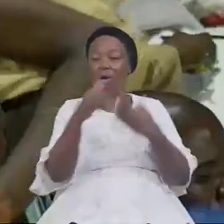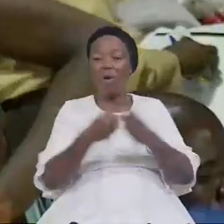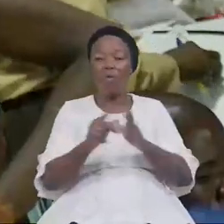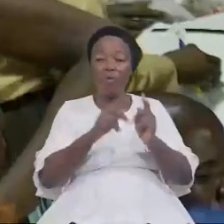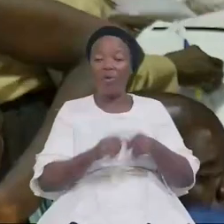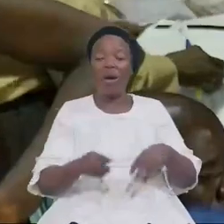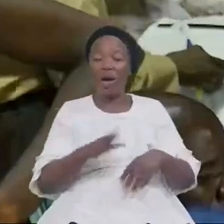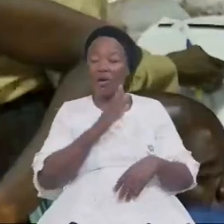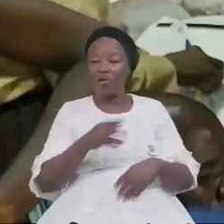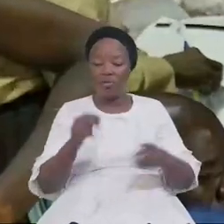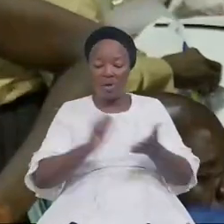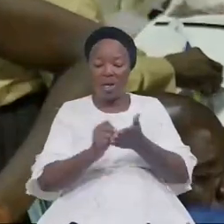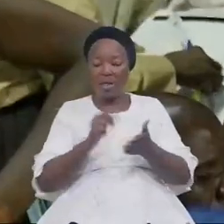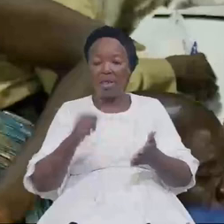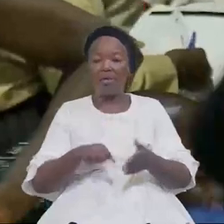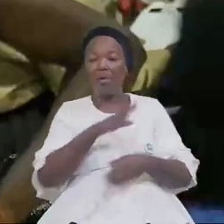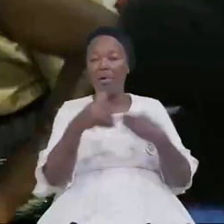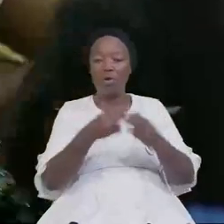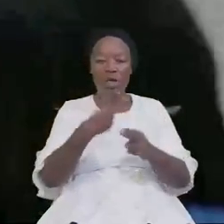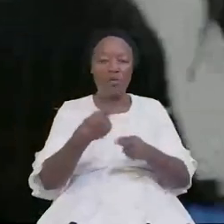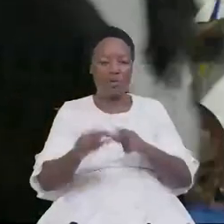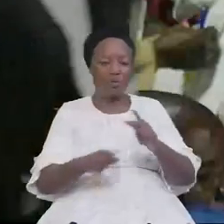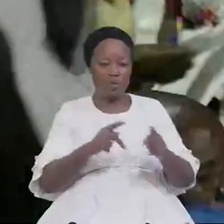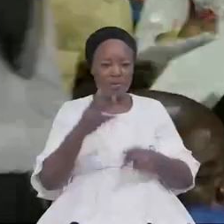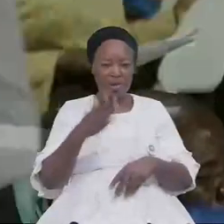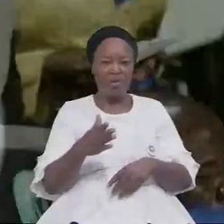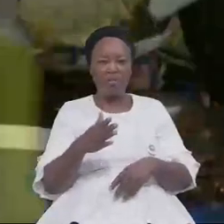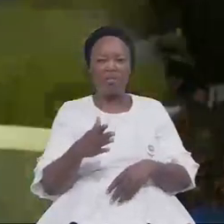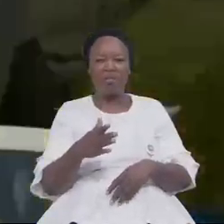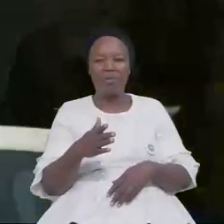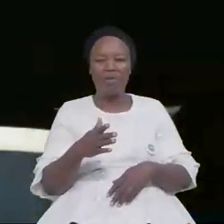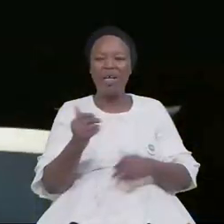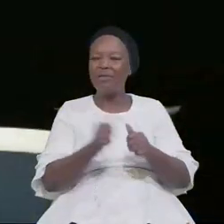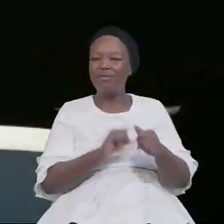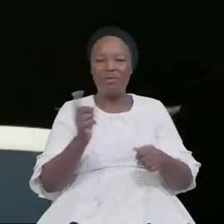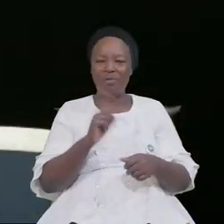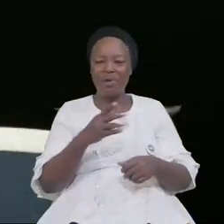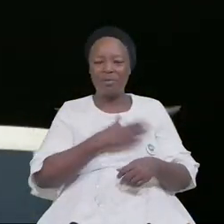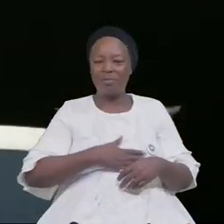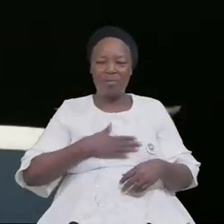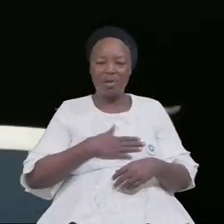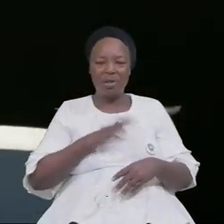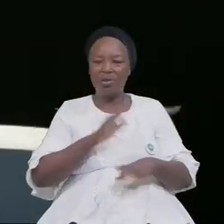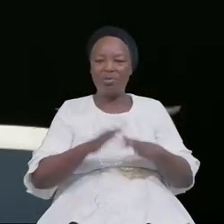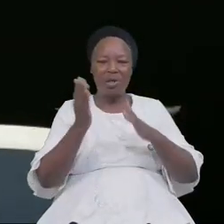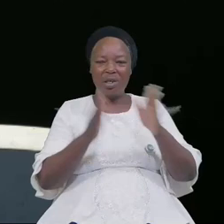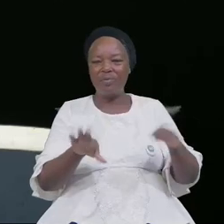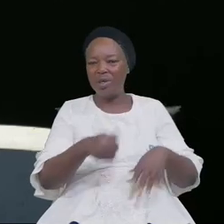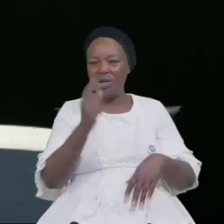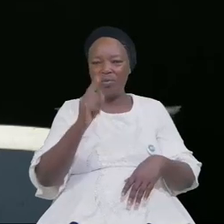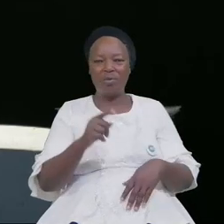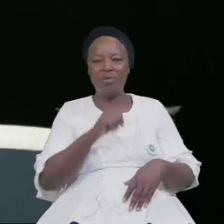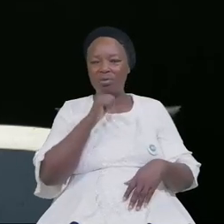Prenez en compte tous les endroits possibles, qu'aucune personne ne soit